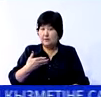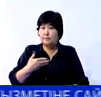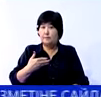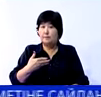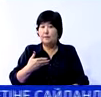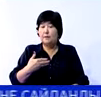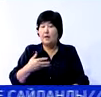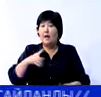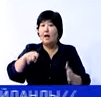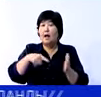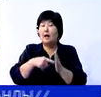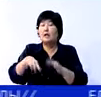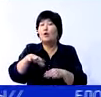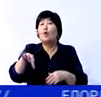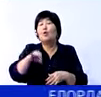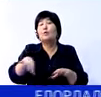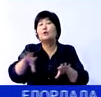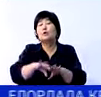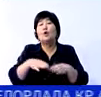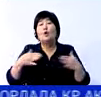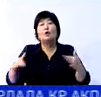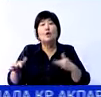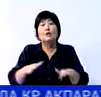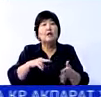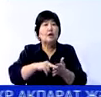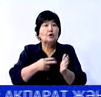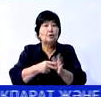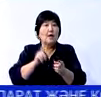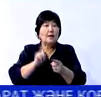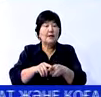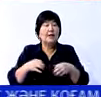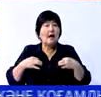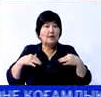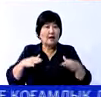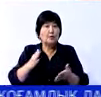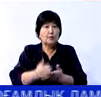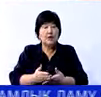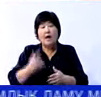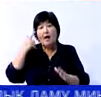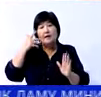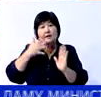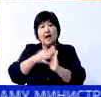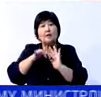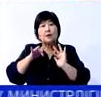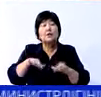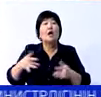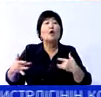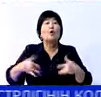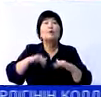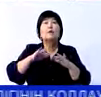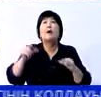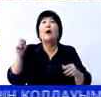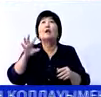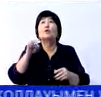біздің қала көлемінде, облыс көлемінде үлкен осы іс-шаралар жоспарына байланысты аталып өтіп жатыр. Танымдық шара барысында өнерлі балалар